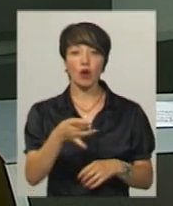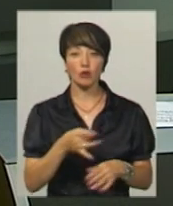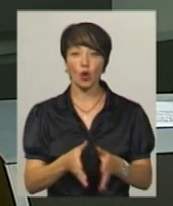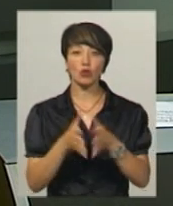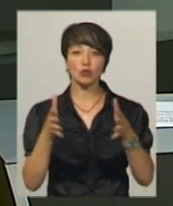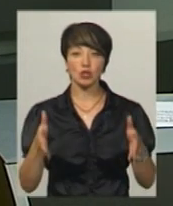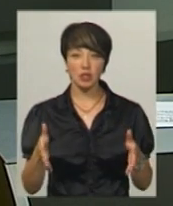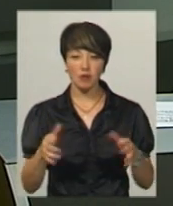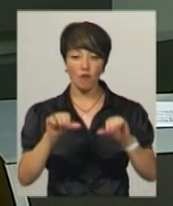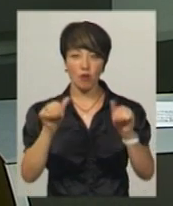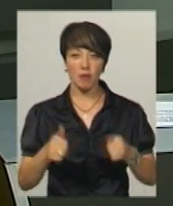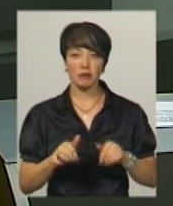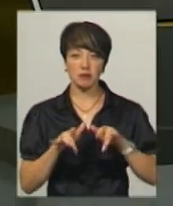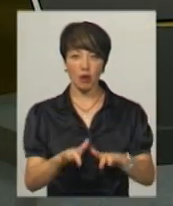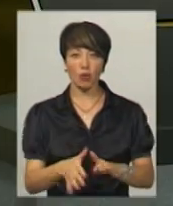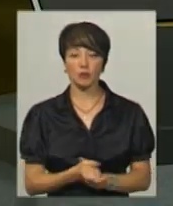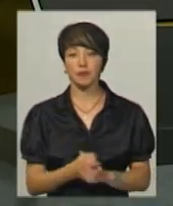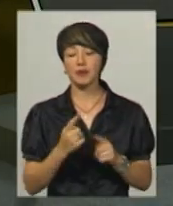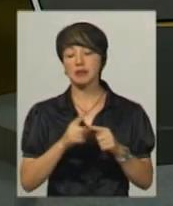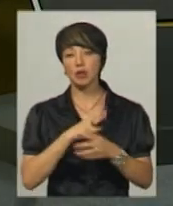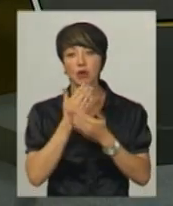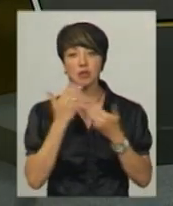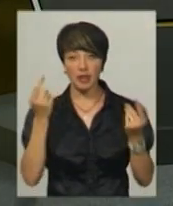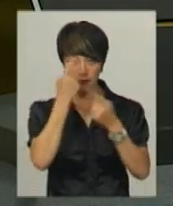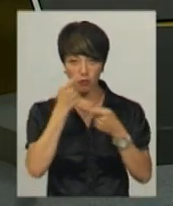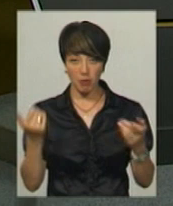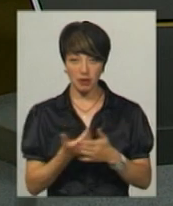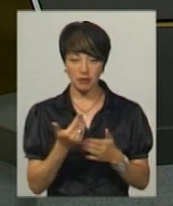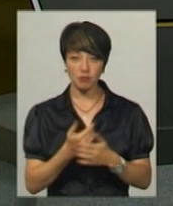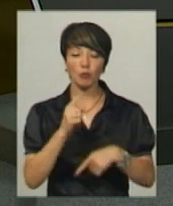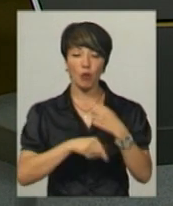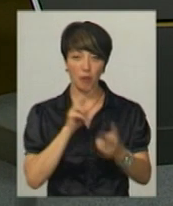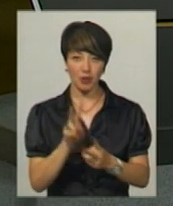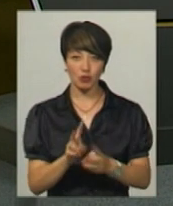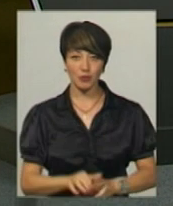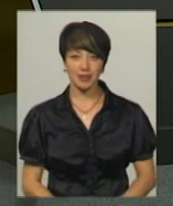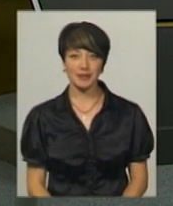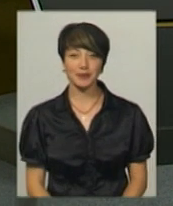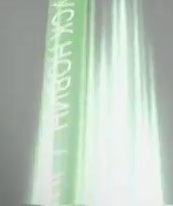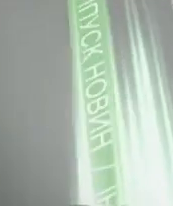розширити формат заходу. Це була остання інформація цього випуску. Побачимось.